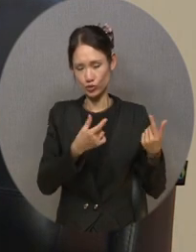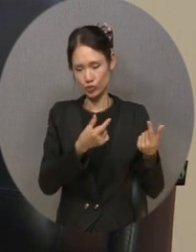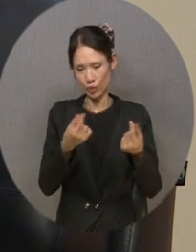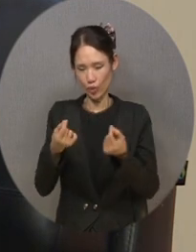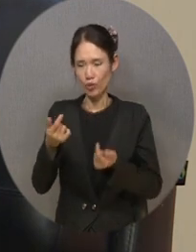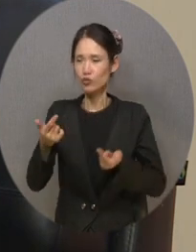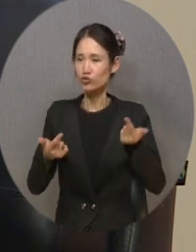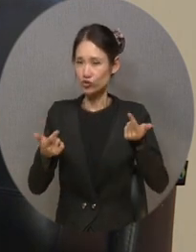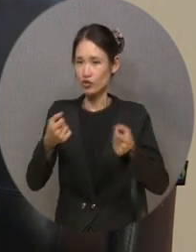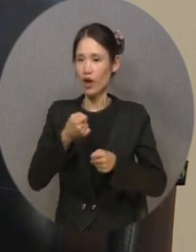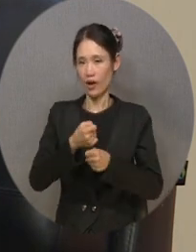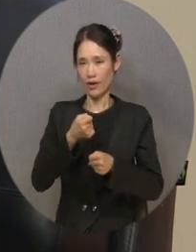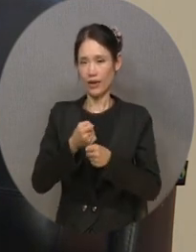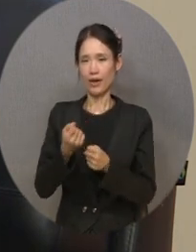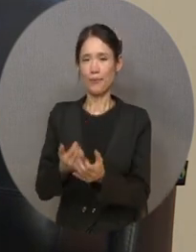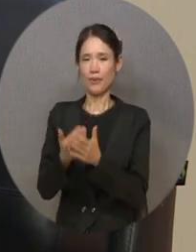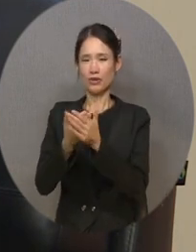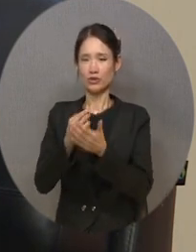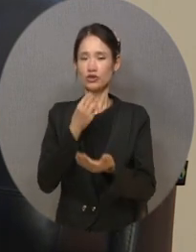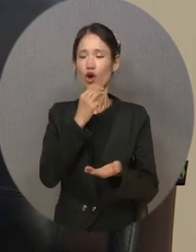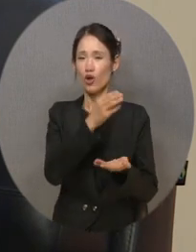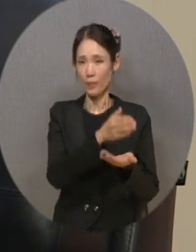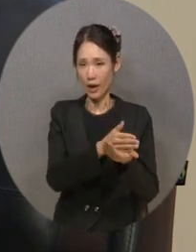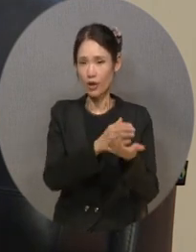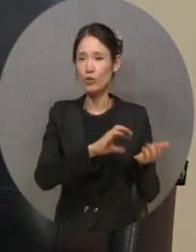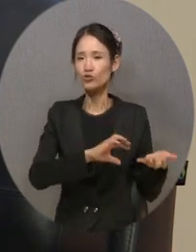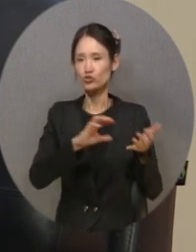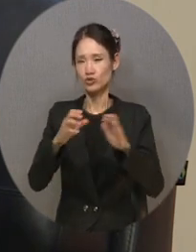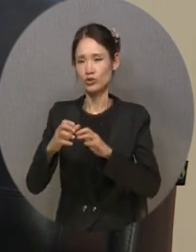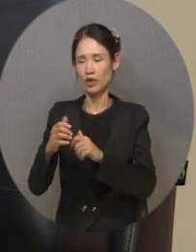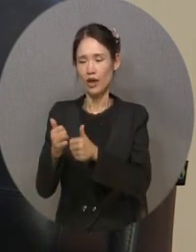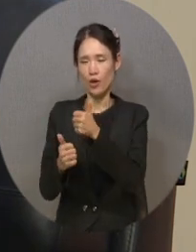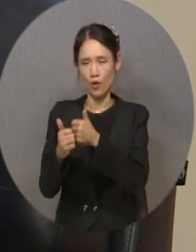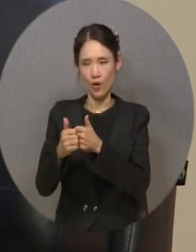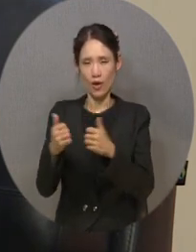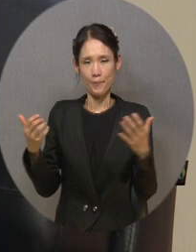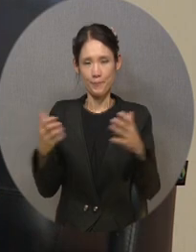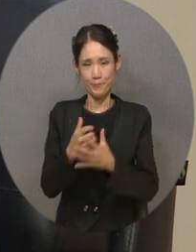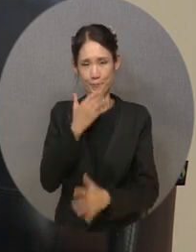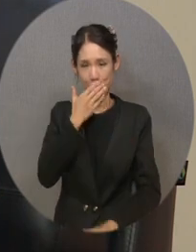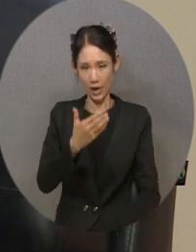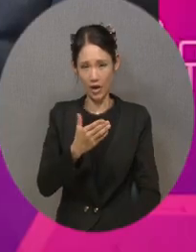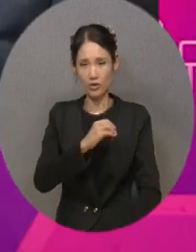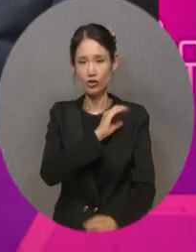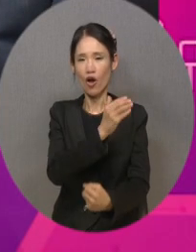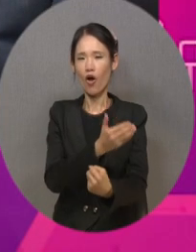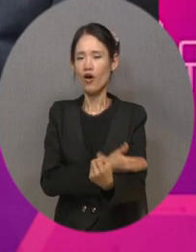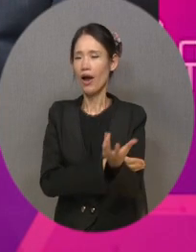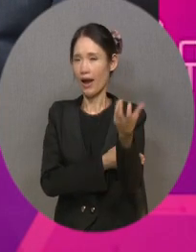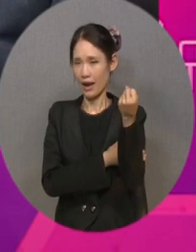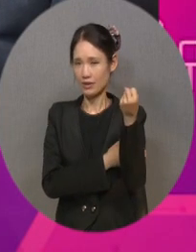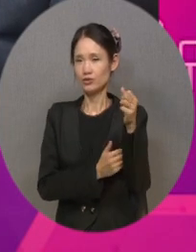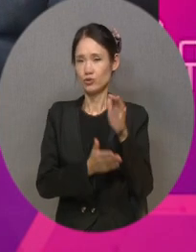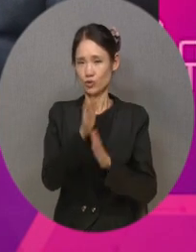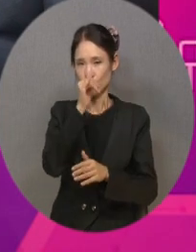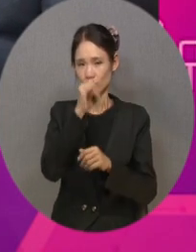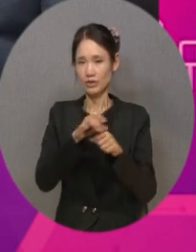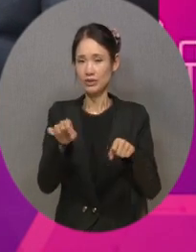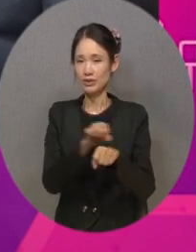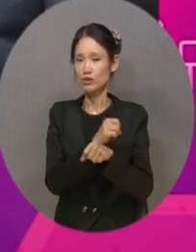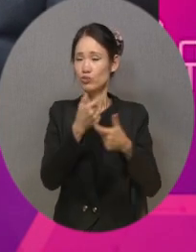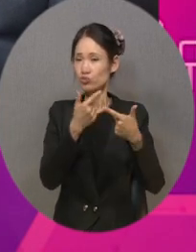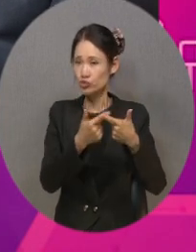서울 말고도 그런 국제회의를 개최할 수 있는 역량을 가진 도시들이 많이 생겼고요. 특히 부산은